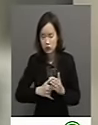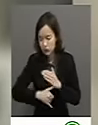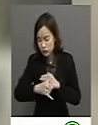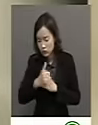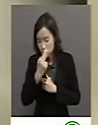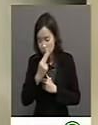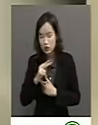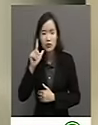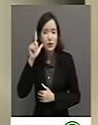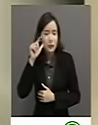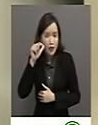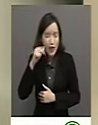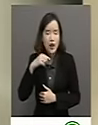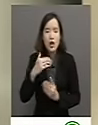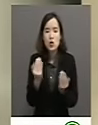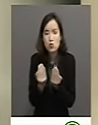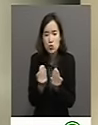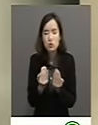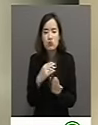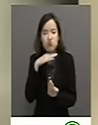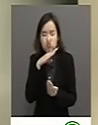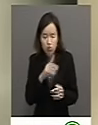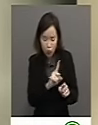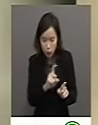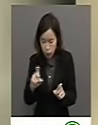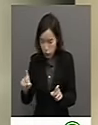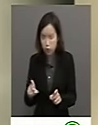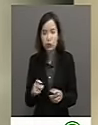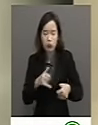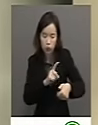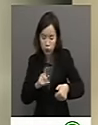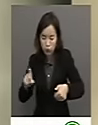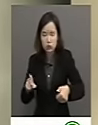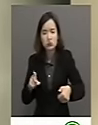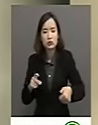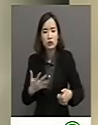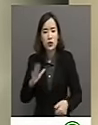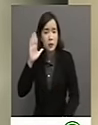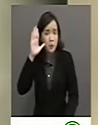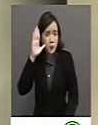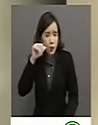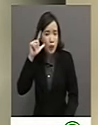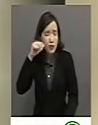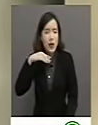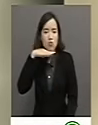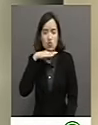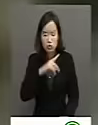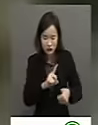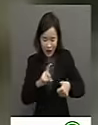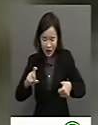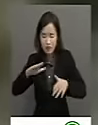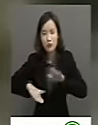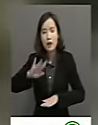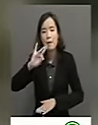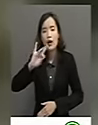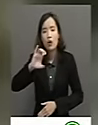ก็ทั้งแม่หมูทั้งลูกหมูตายเกลื่อนครับมีพ่อพันธุ์แม่พันธุ์เนี่ยตายไปประมาณ800ตัว